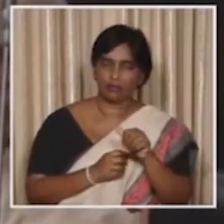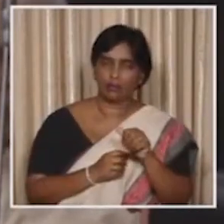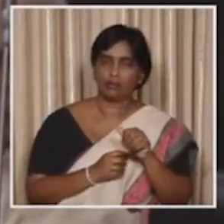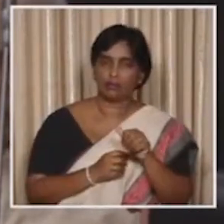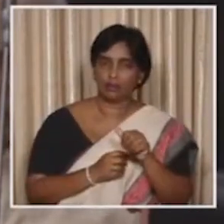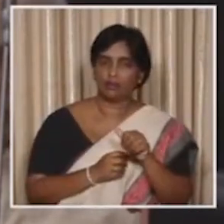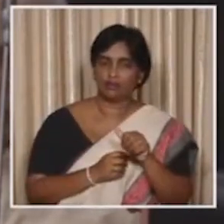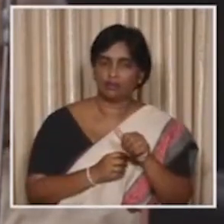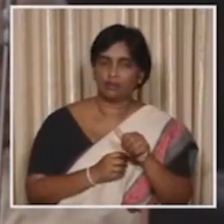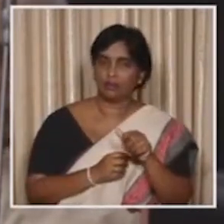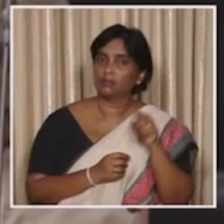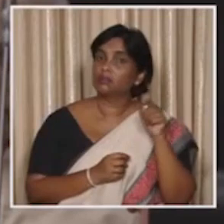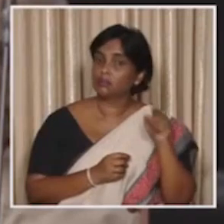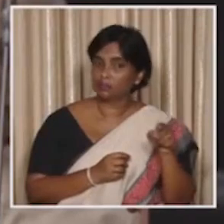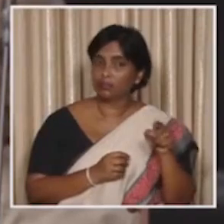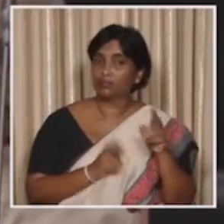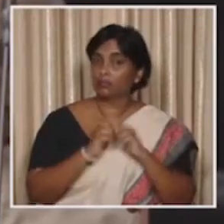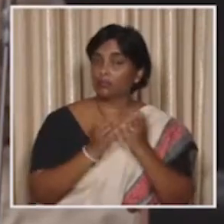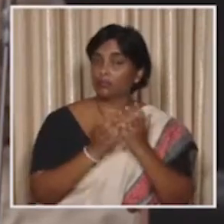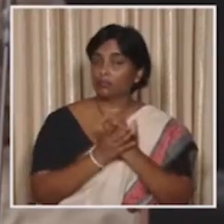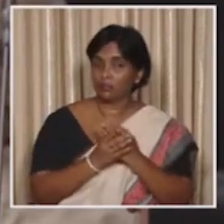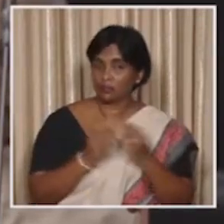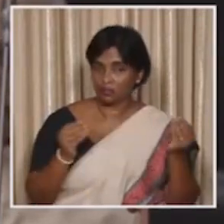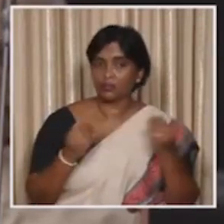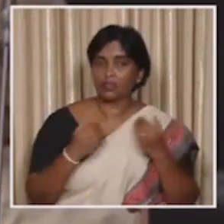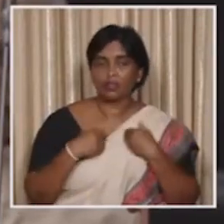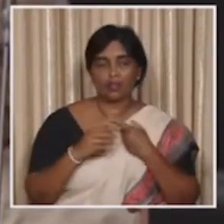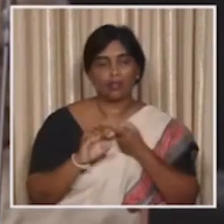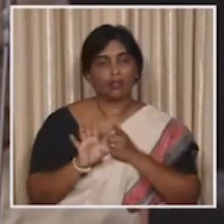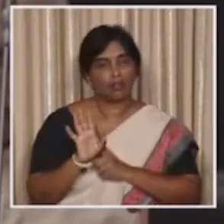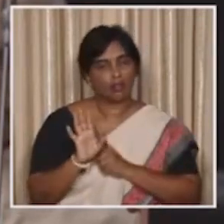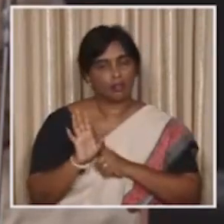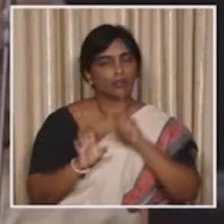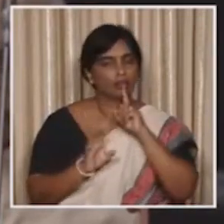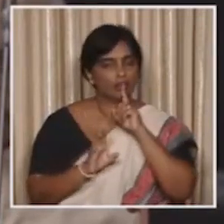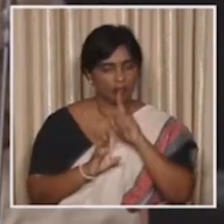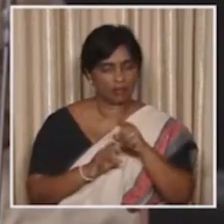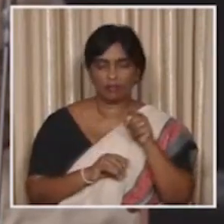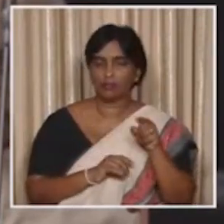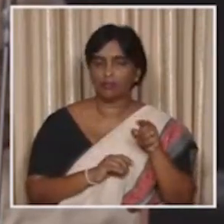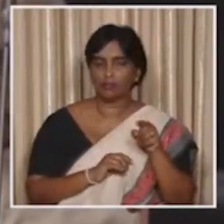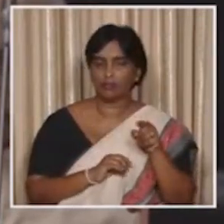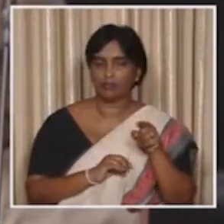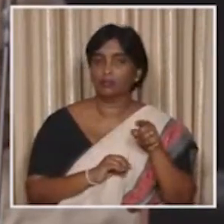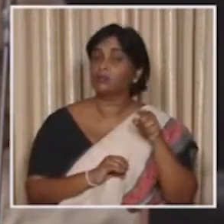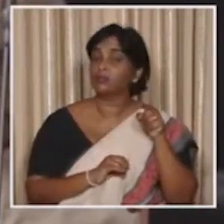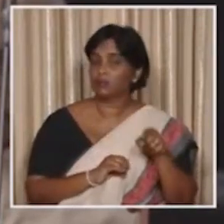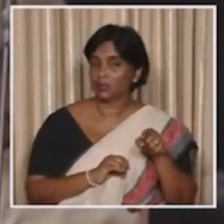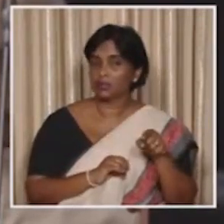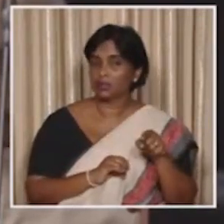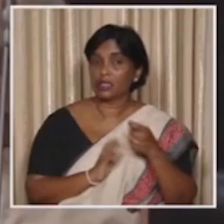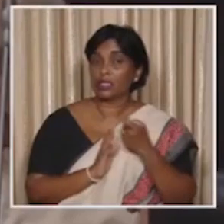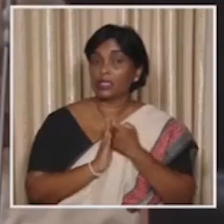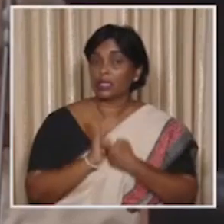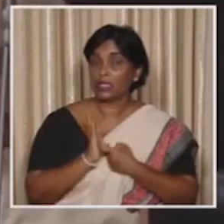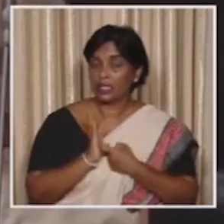ඒ එතෙන්ට තියෙන විසඳුම අපි හැම වෙලේම කිව්වේ අර මෙතෙන්ට තියෙන්නේ නීතියක් ගෙනලා නීතිය අනුව